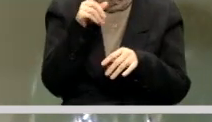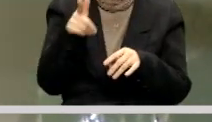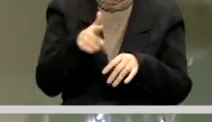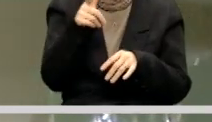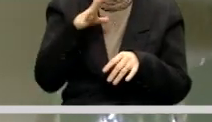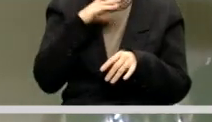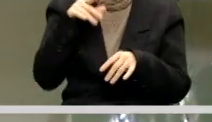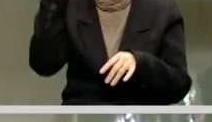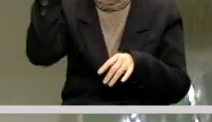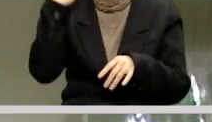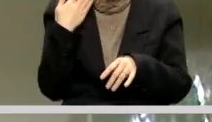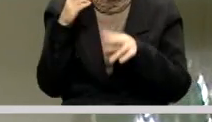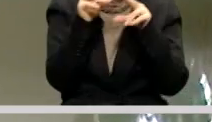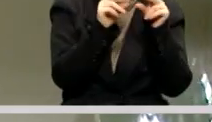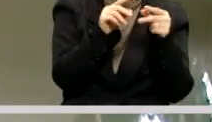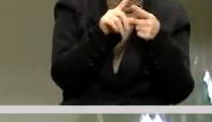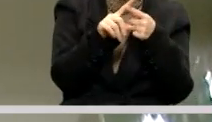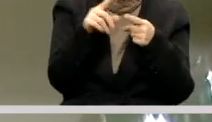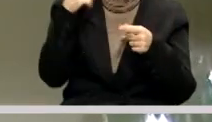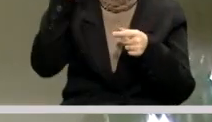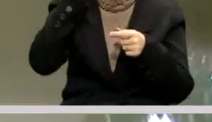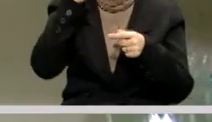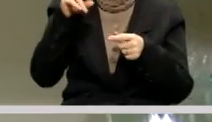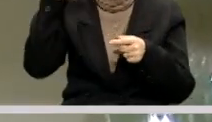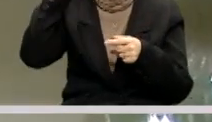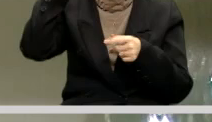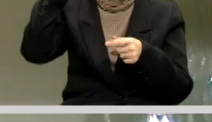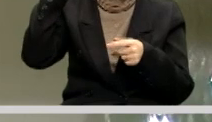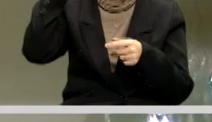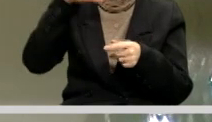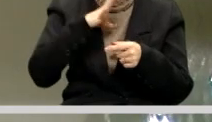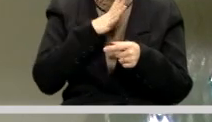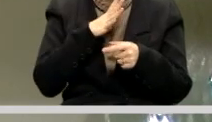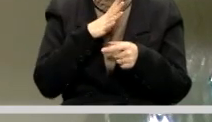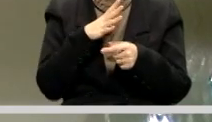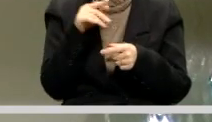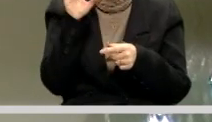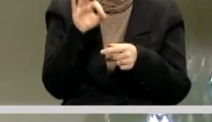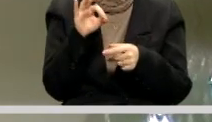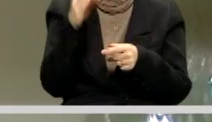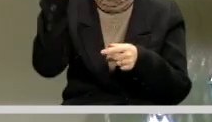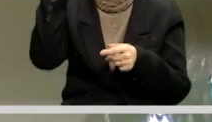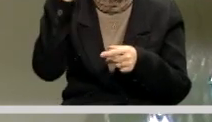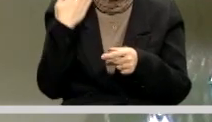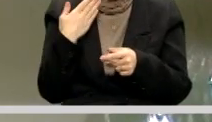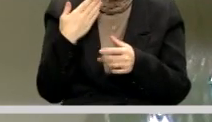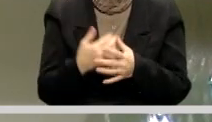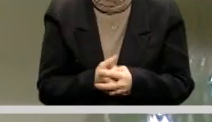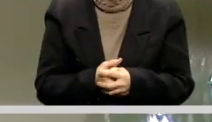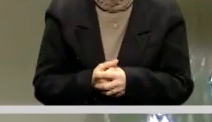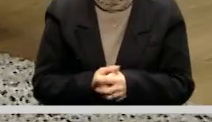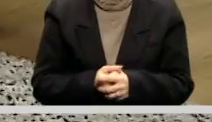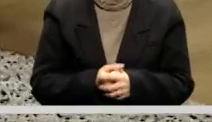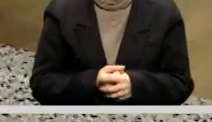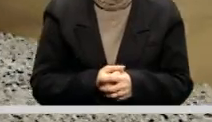birlikte izleyelim. Uyku ve gördüğümüz rüyalar başlığıyla ilgili VTR'miz şimdi ekranlarınıza gelecek. Ardından biz buradayız, sohbetimiz devam